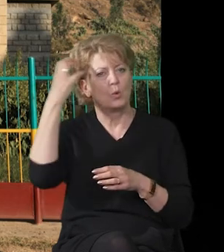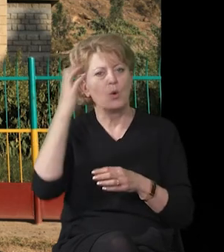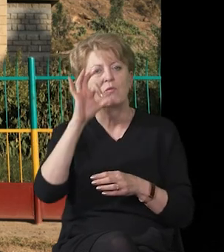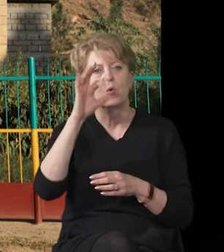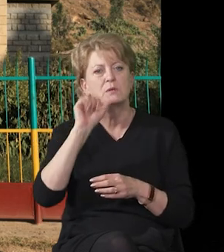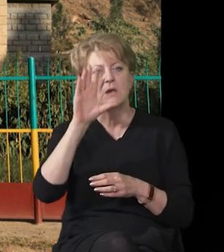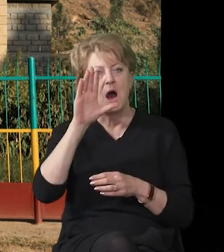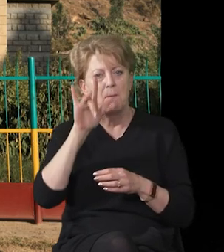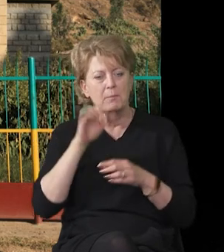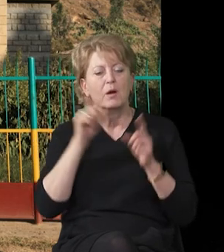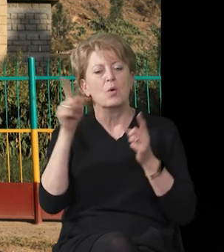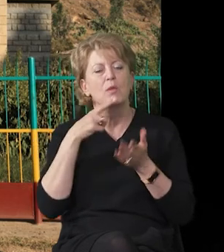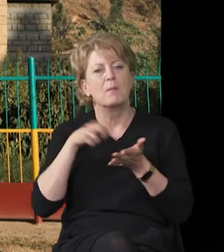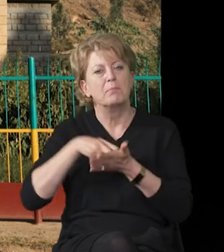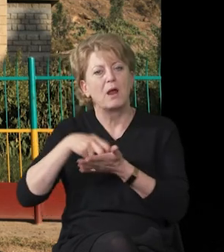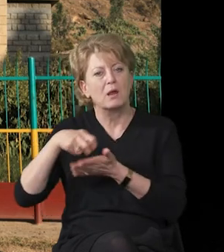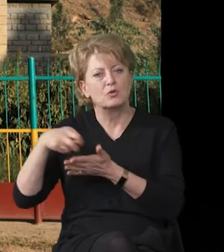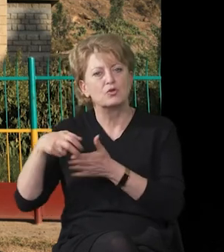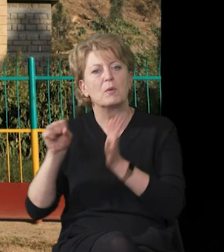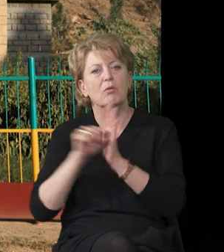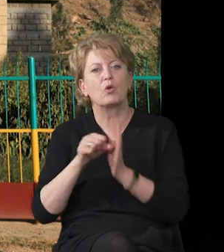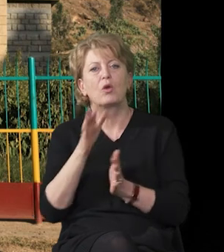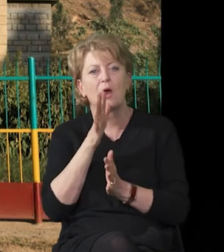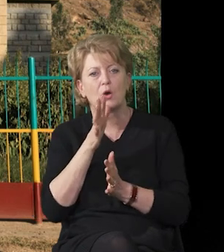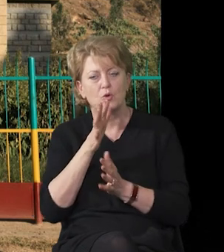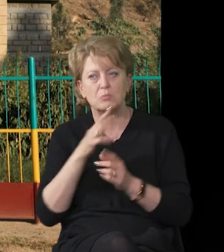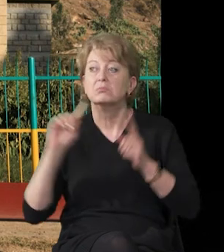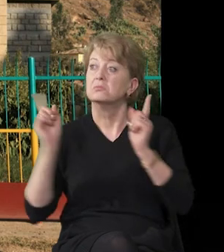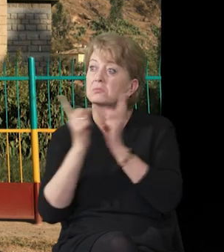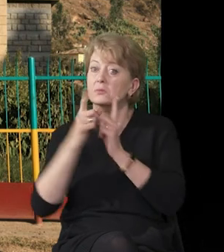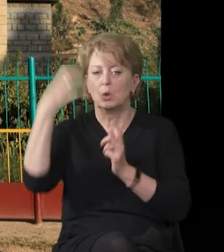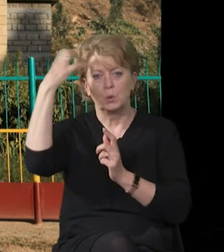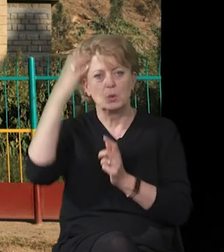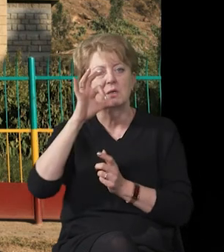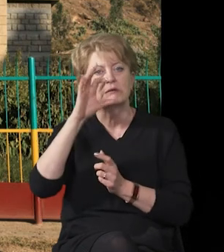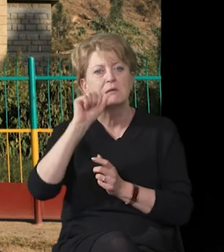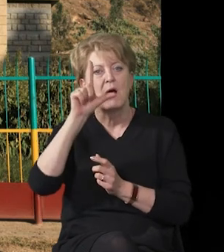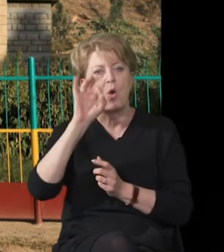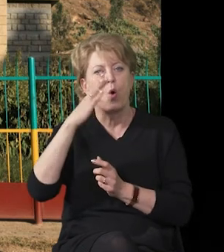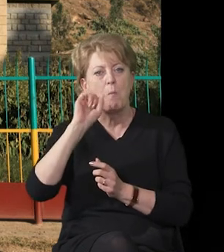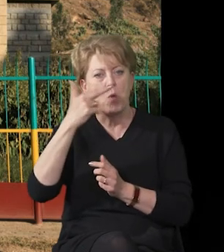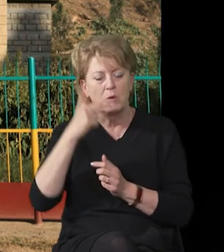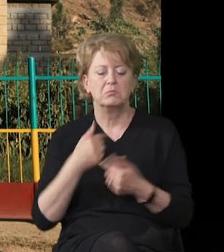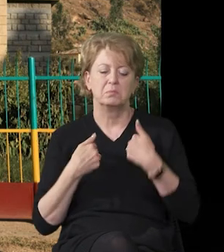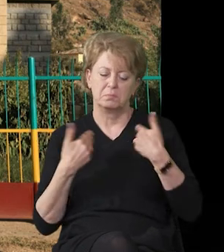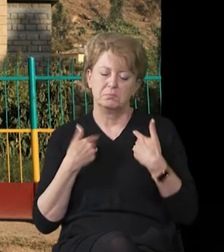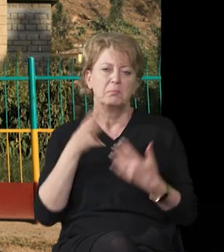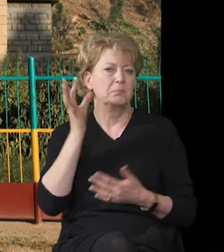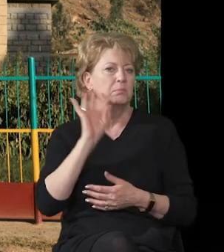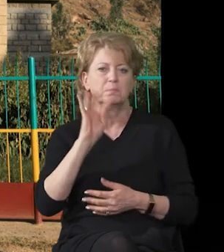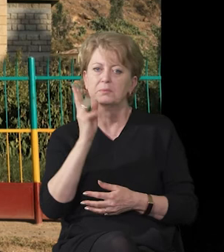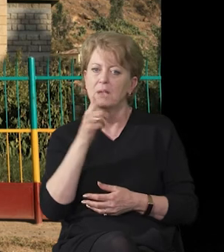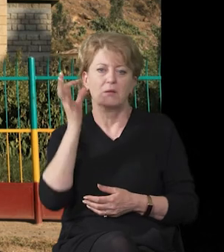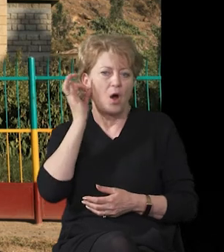pielgrzymkę do Jerozolimy, spotkała króla Salomona. A że była piękną kobietą, to z tego spotkania urodził się syn,